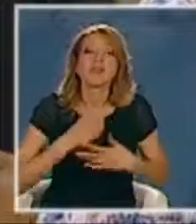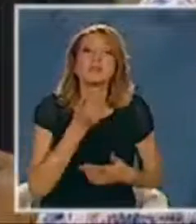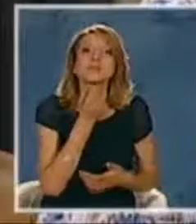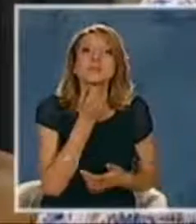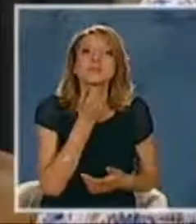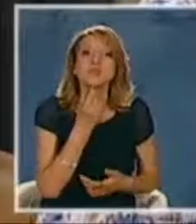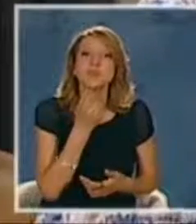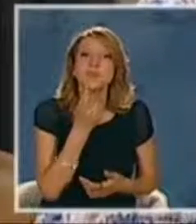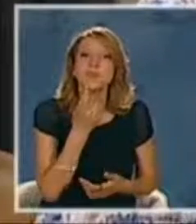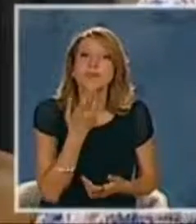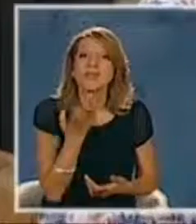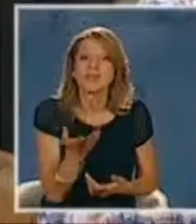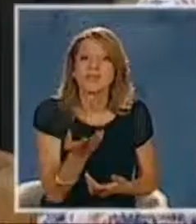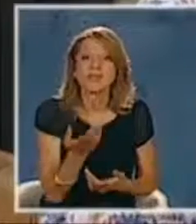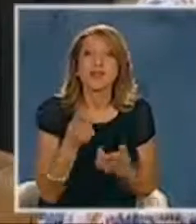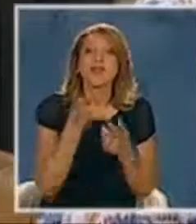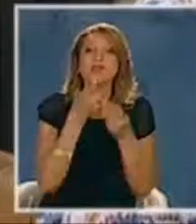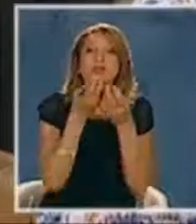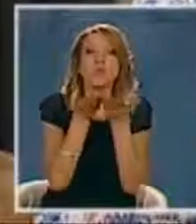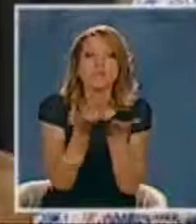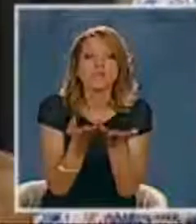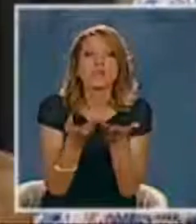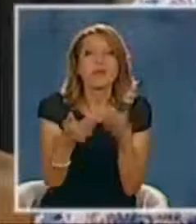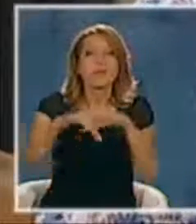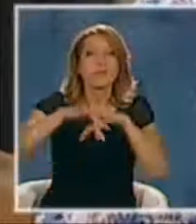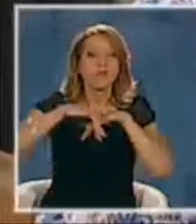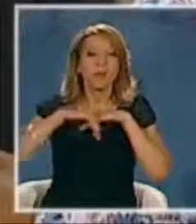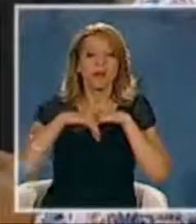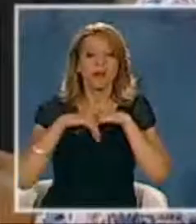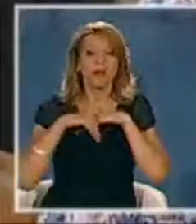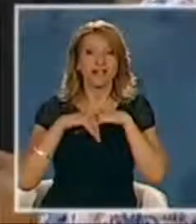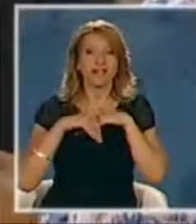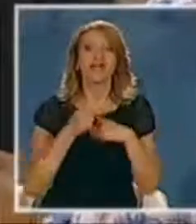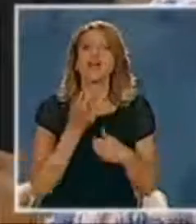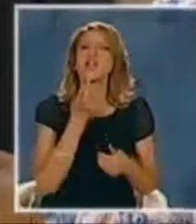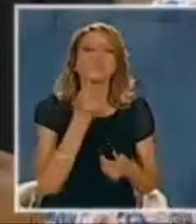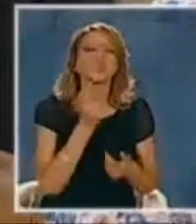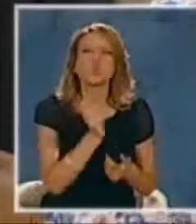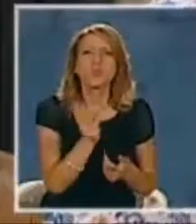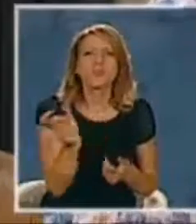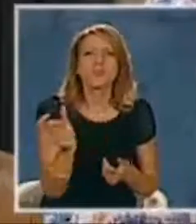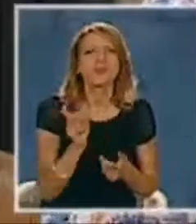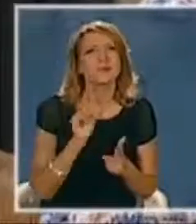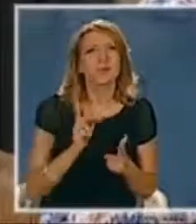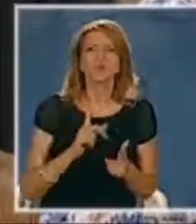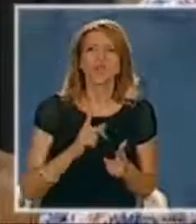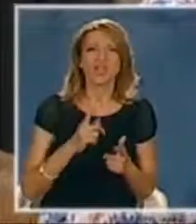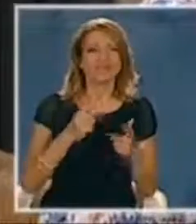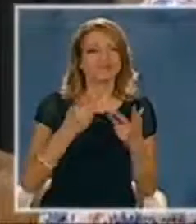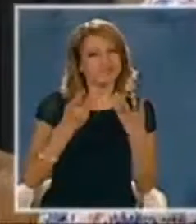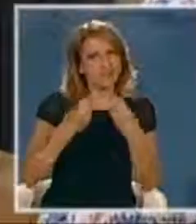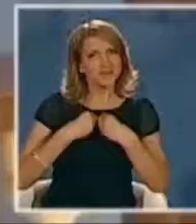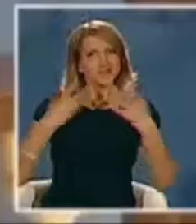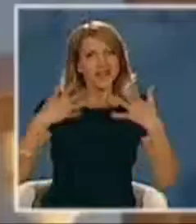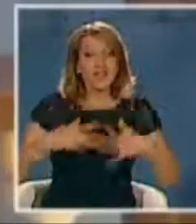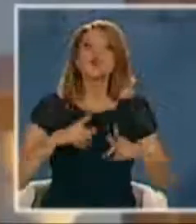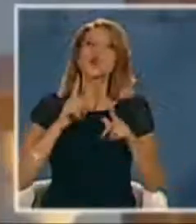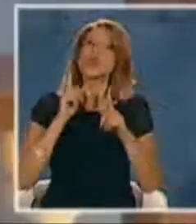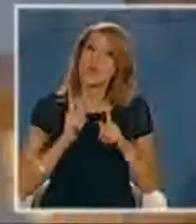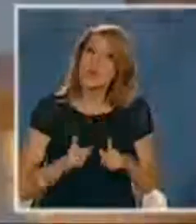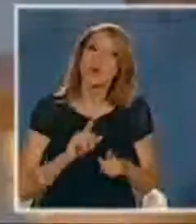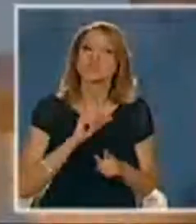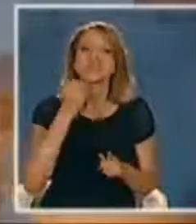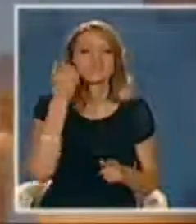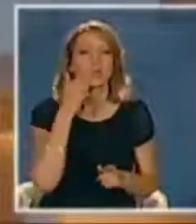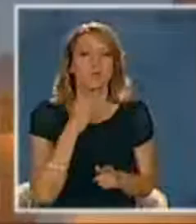помага. Както на мен, така на теб, така и на всички хора. От думите може да ни заболи много, но може... Но ти не лекуваш с думи, т.е.